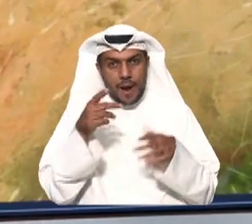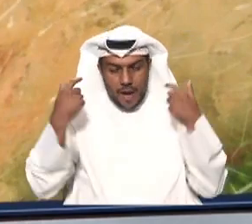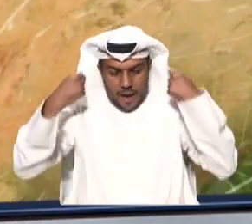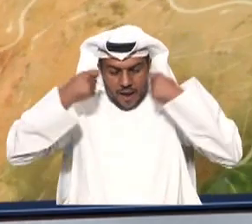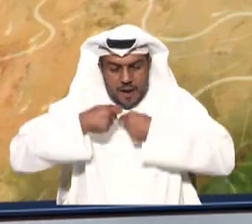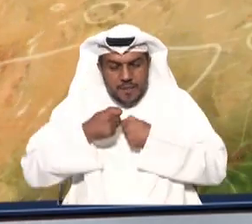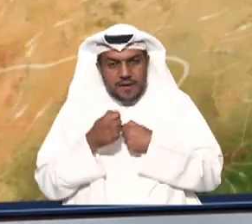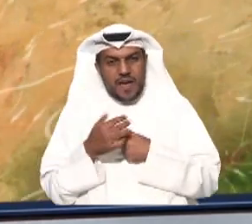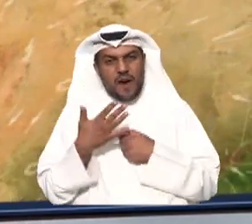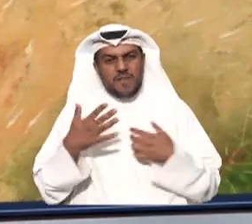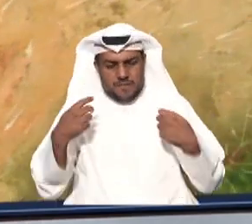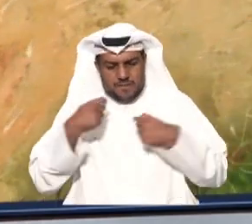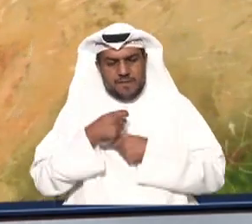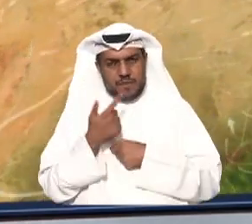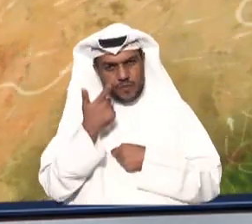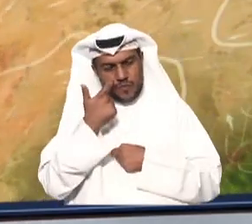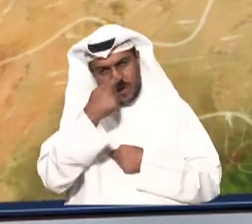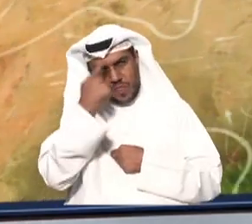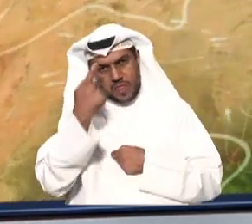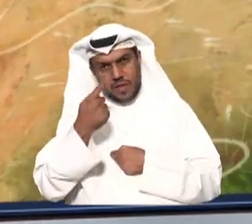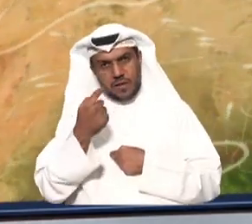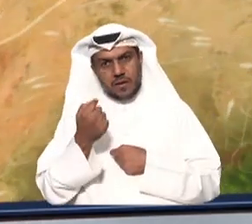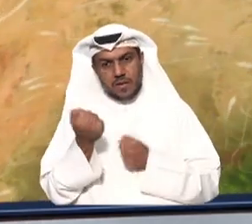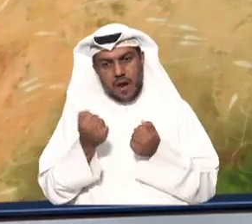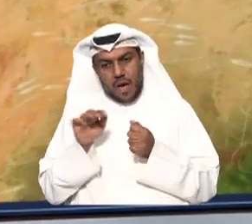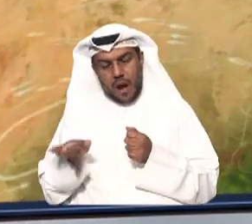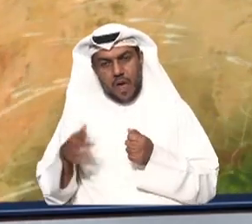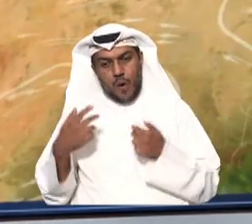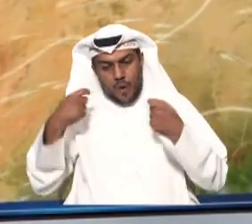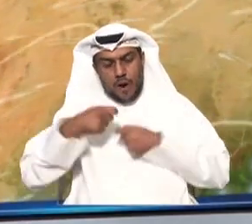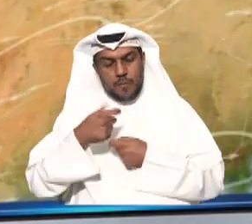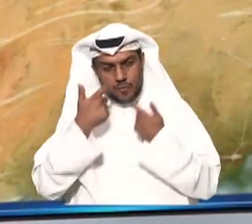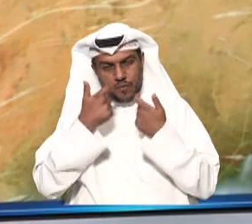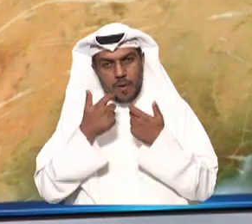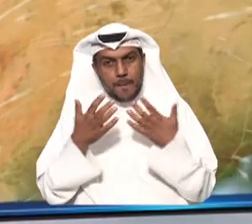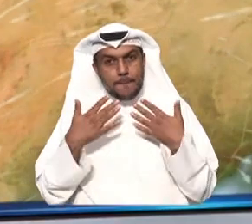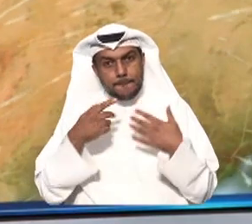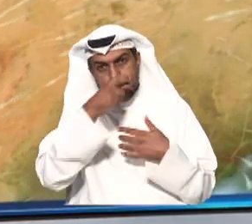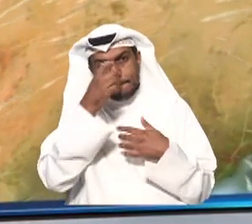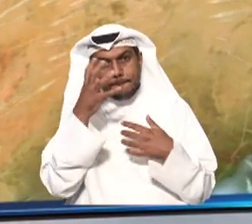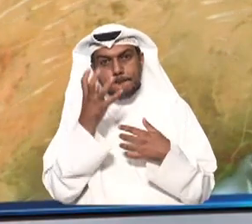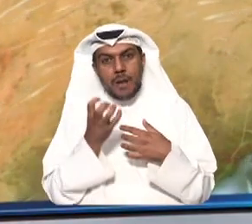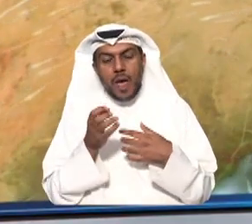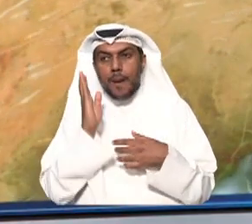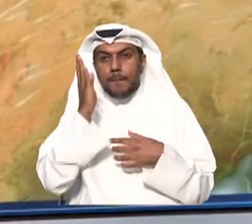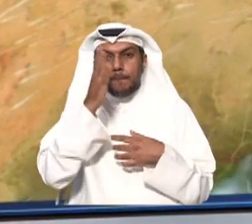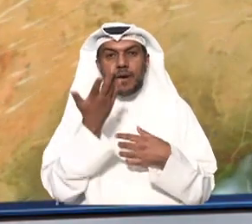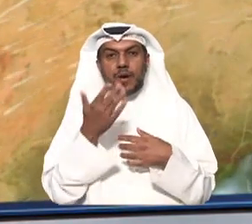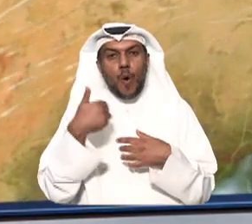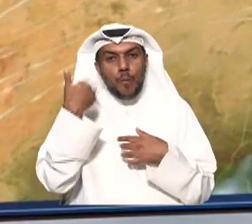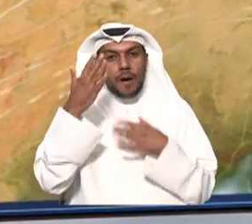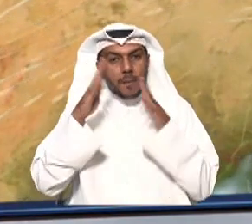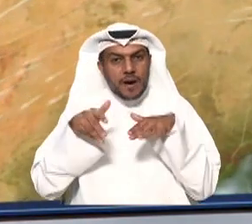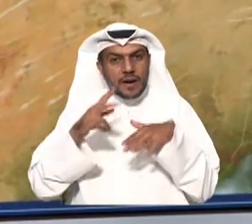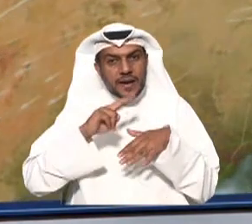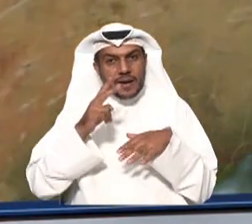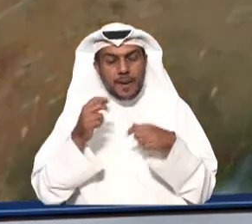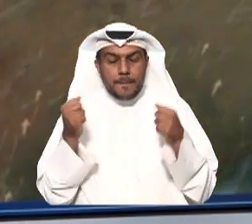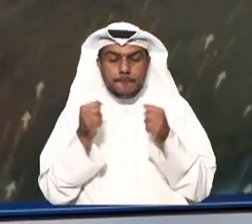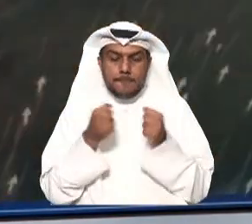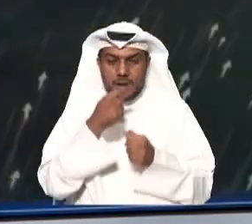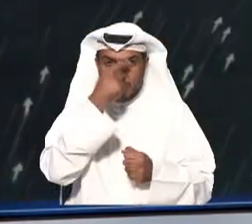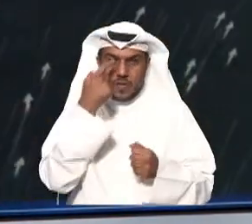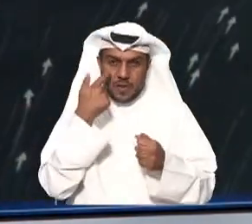الاتجاه، متوقع راح يستمر معنا لعدة أيام مع أجواء صافية وخالية من السحب. الأجواء المتوقعة في منتصف هذه الليلة